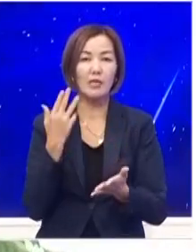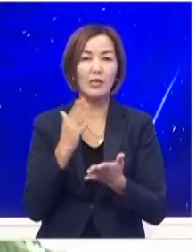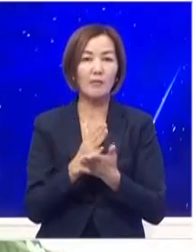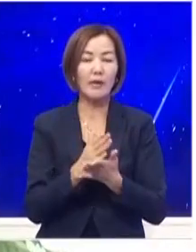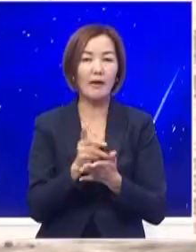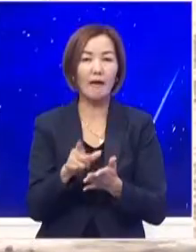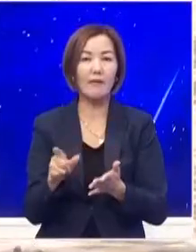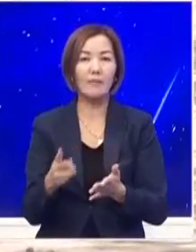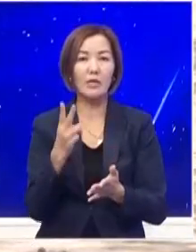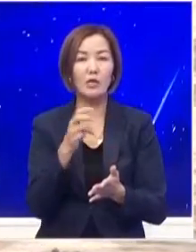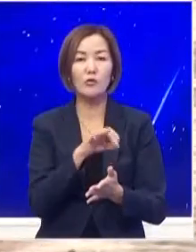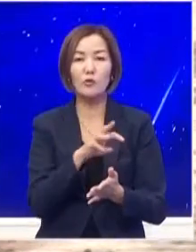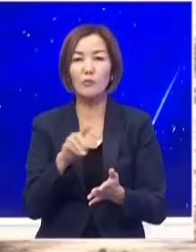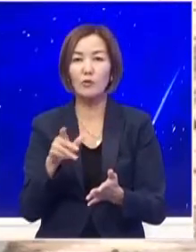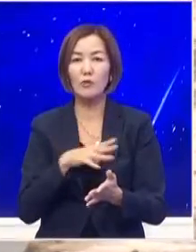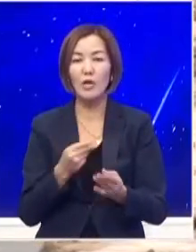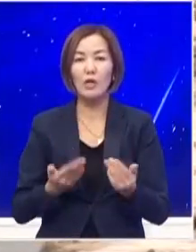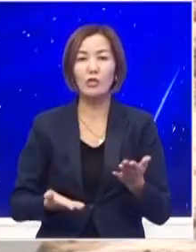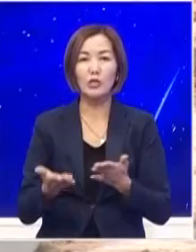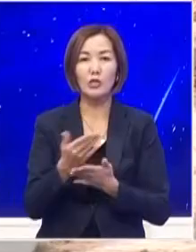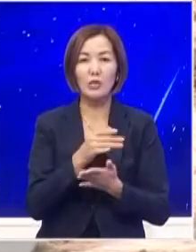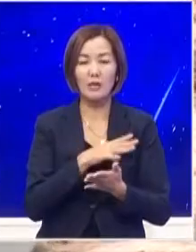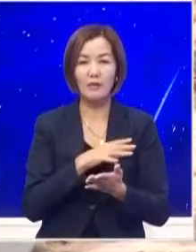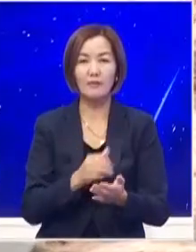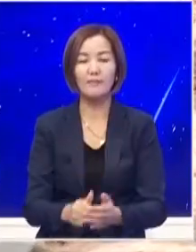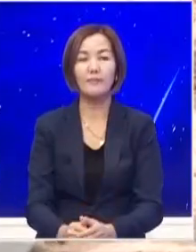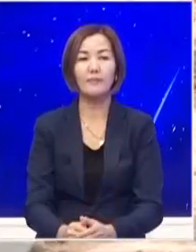бар борышкерден 200 миллионға жуық қаражат өндірілген.